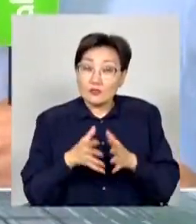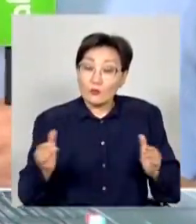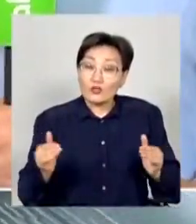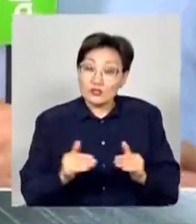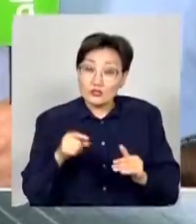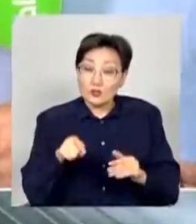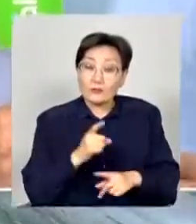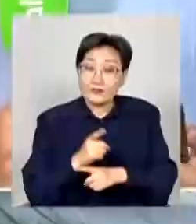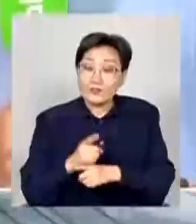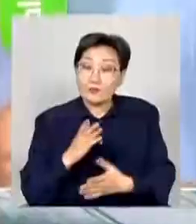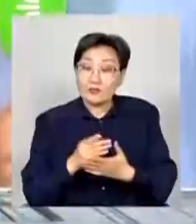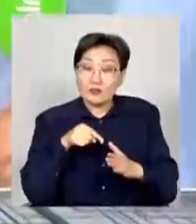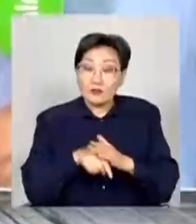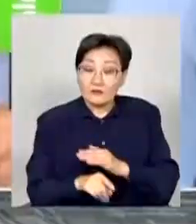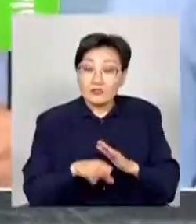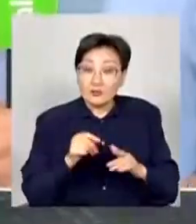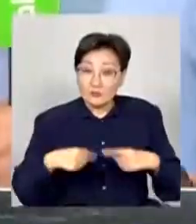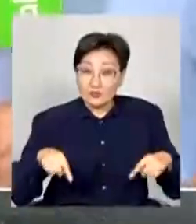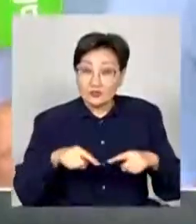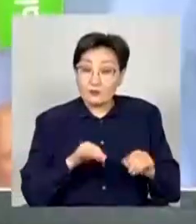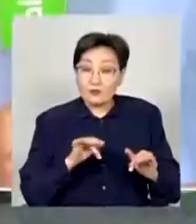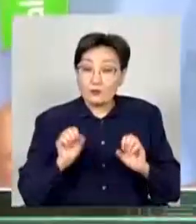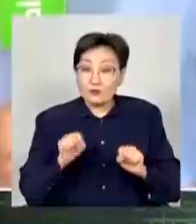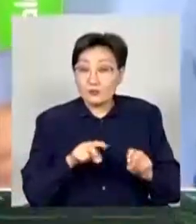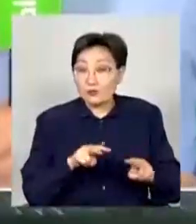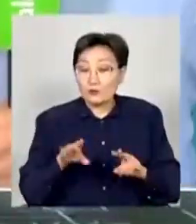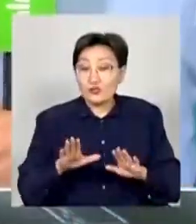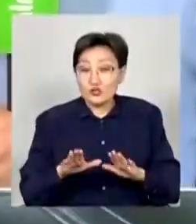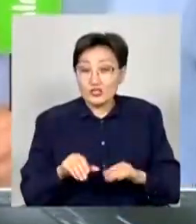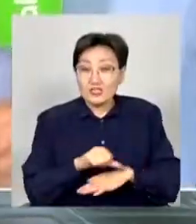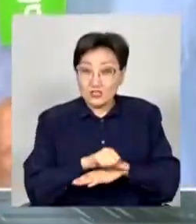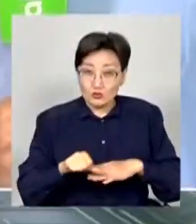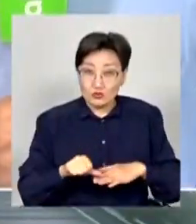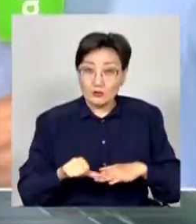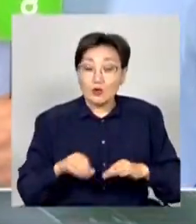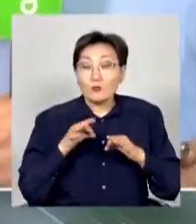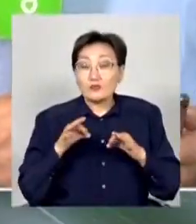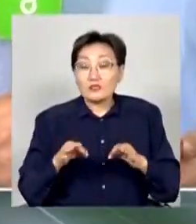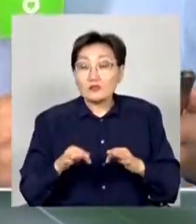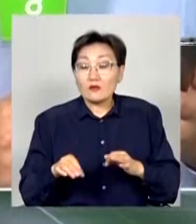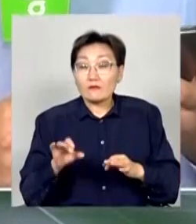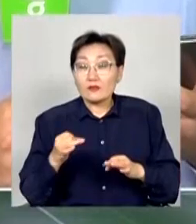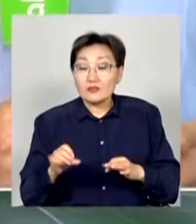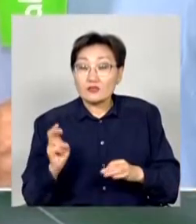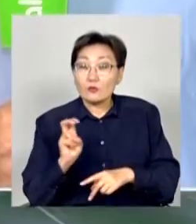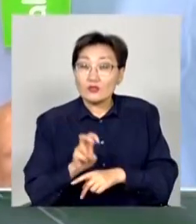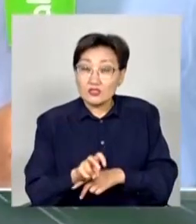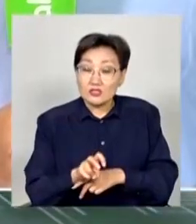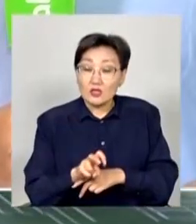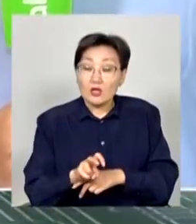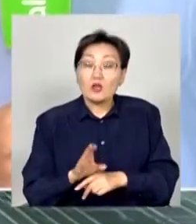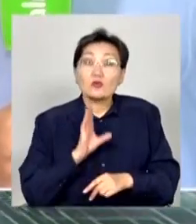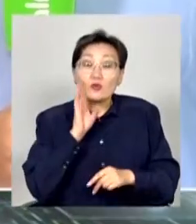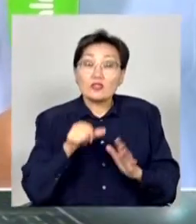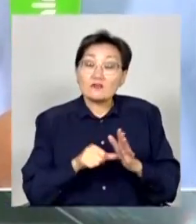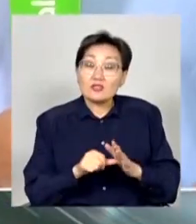ограничено, там запрещено находиться внутри избирательного участка, за процессом можно наблюдать только снаружи. Отмечу, что Ричард Вайт сегодня посетил с утра